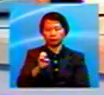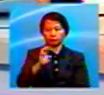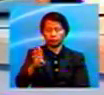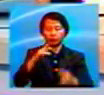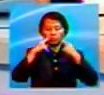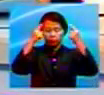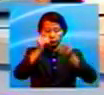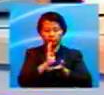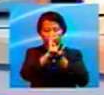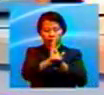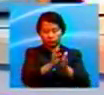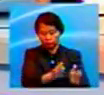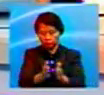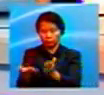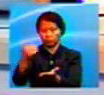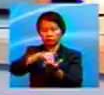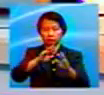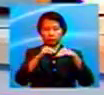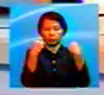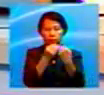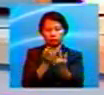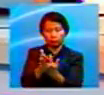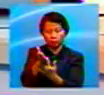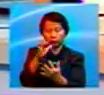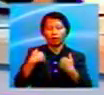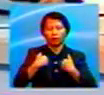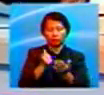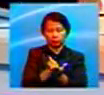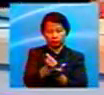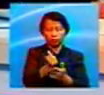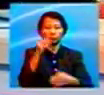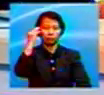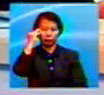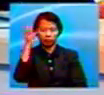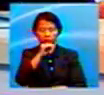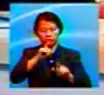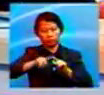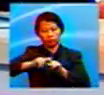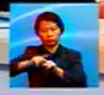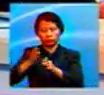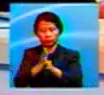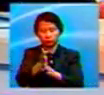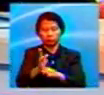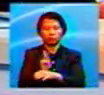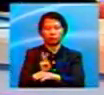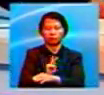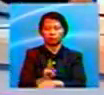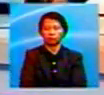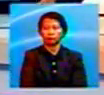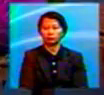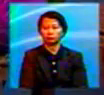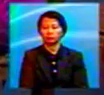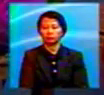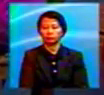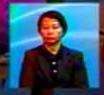yang berjaya membantu menstruktur semula masyarakat menerusi pemilikan saham Bumi Putra dan pelbagai sektor korporat.